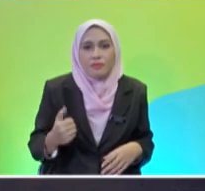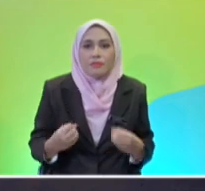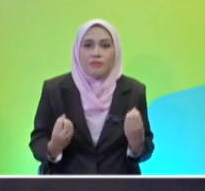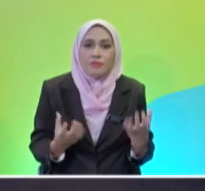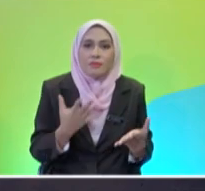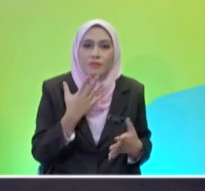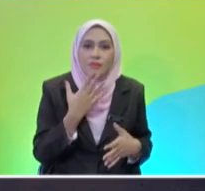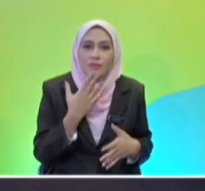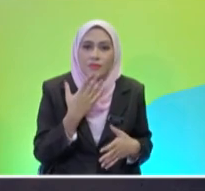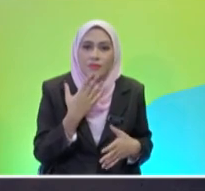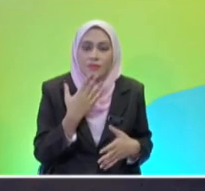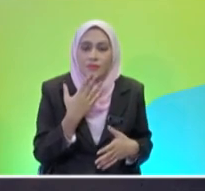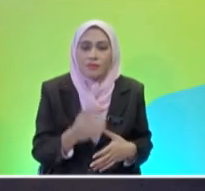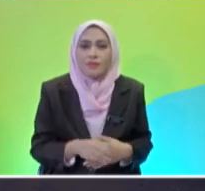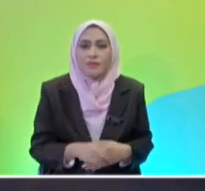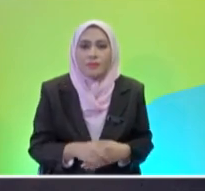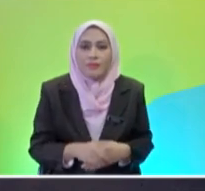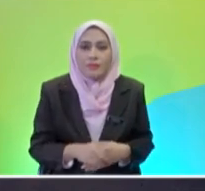aneka warna.